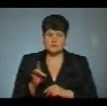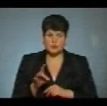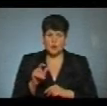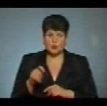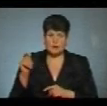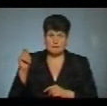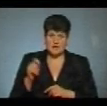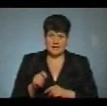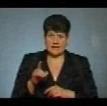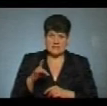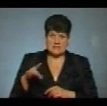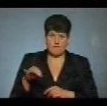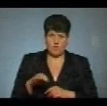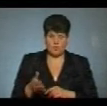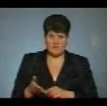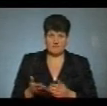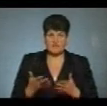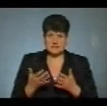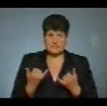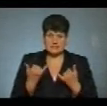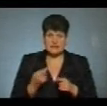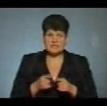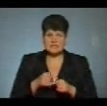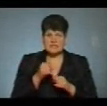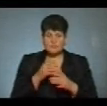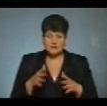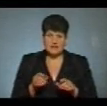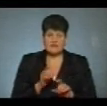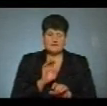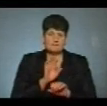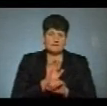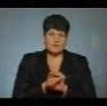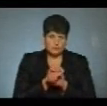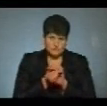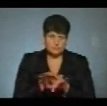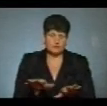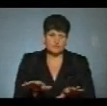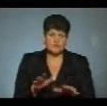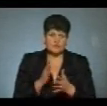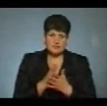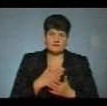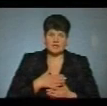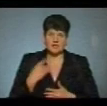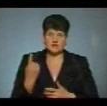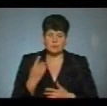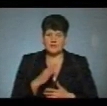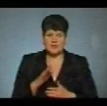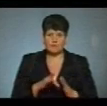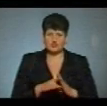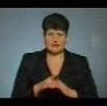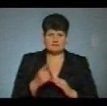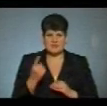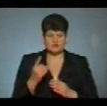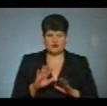Люди приїхали з Європи. Встановити зараз це є неможливо. Вірус, тобто вірус циркулює в нашій області, не починаючи з першого